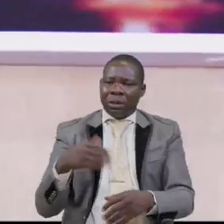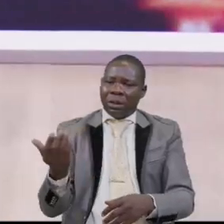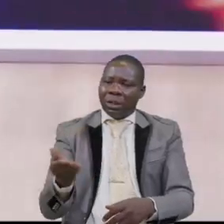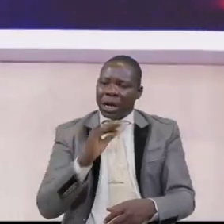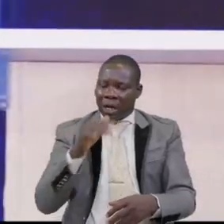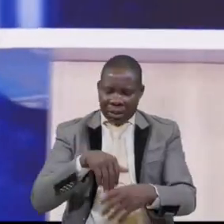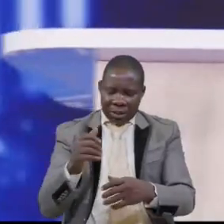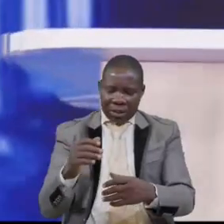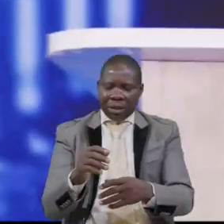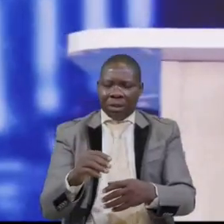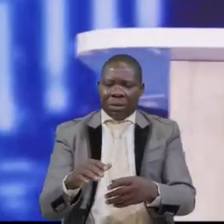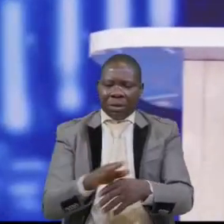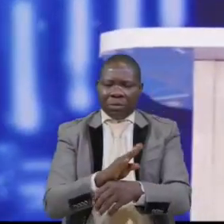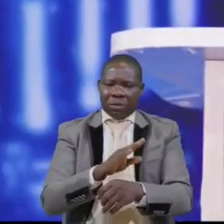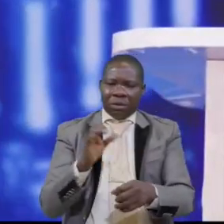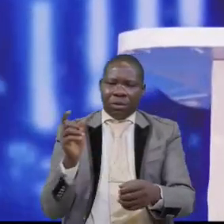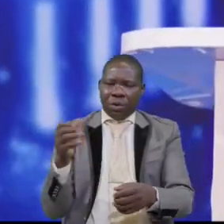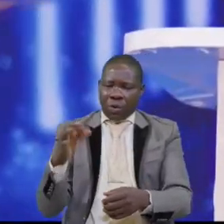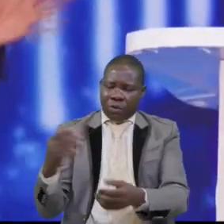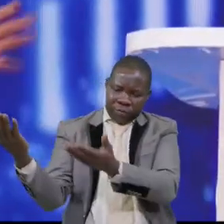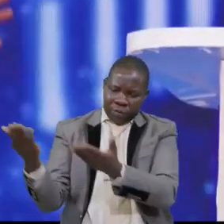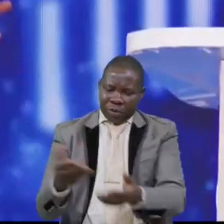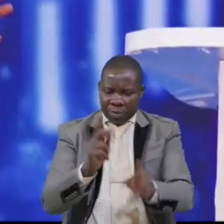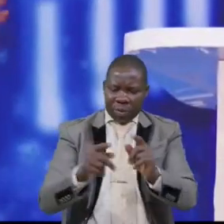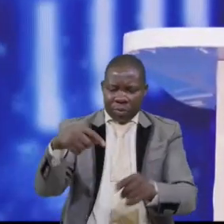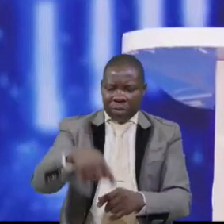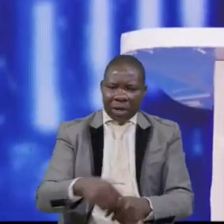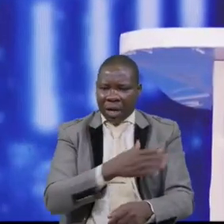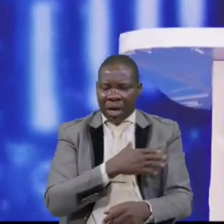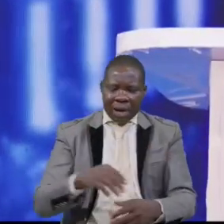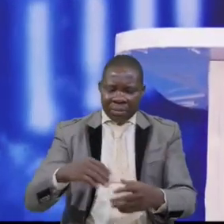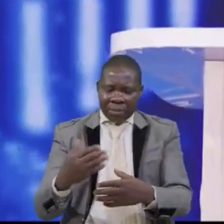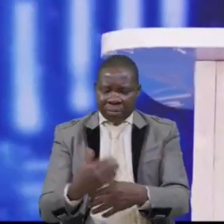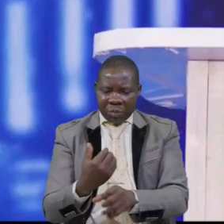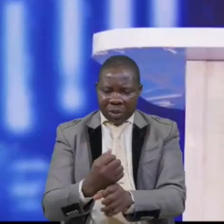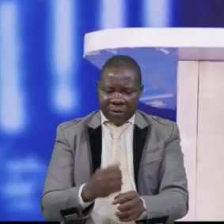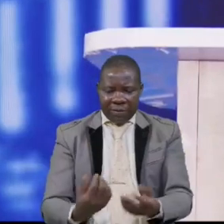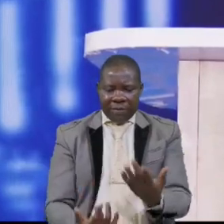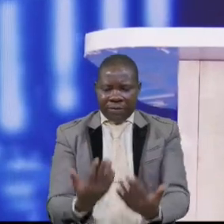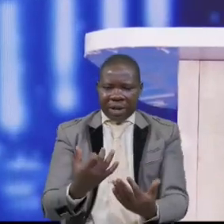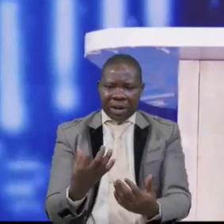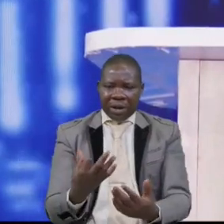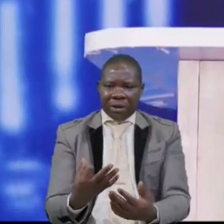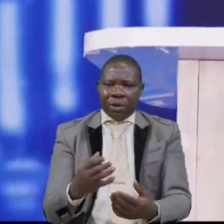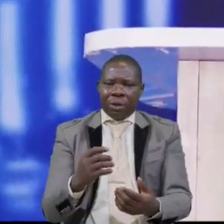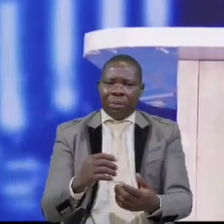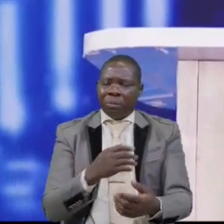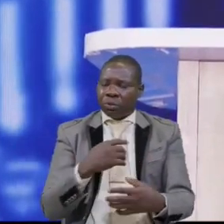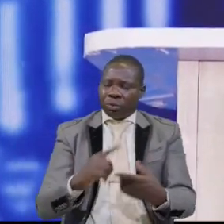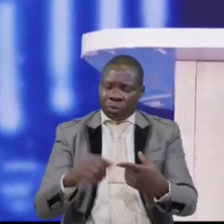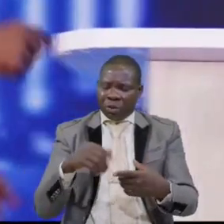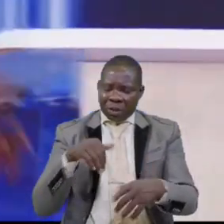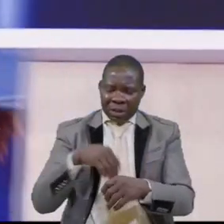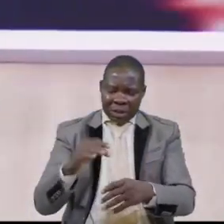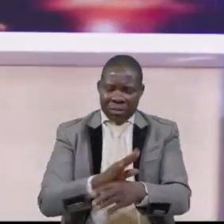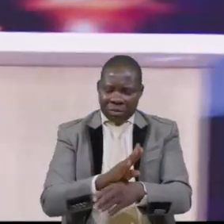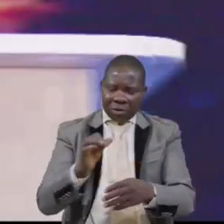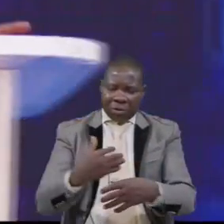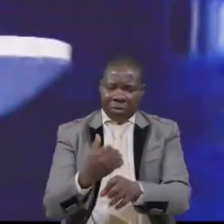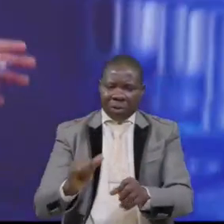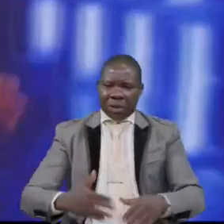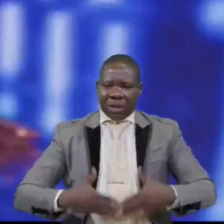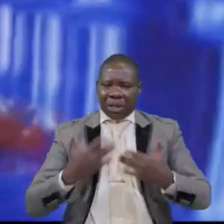à susciter des fournées de feu pour tout le monde. Ils sont occupés à rendre la vie difficile, insupportable aux